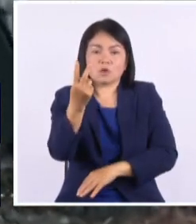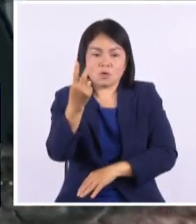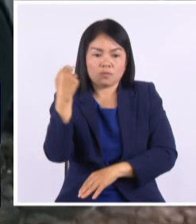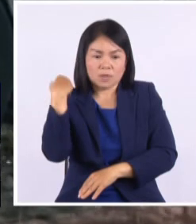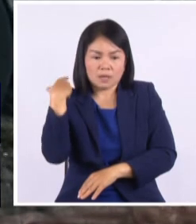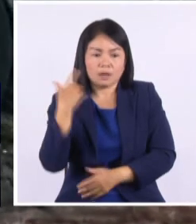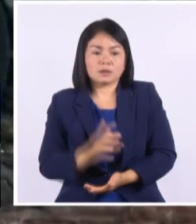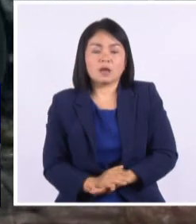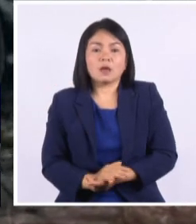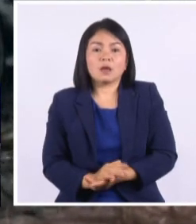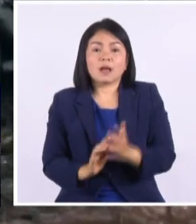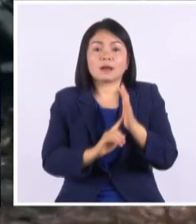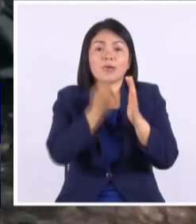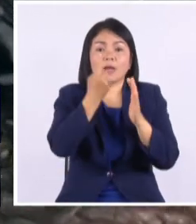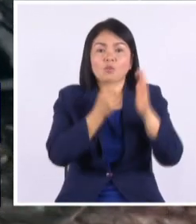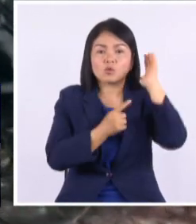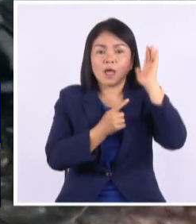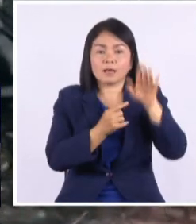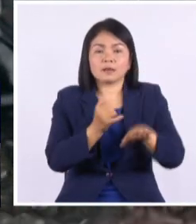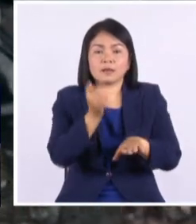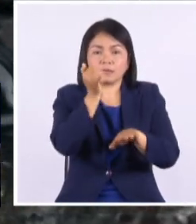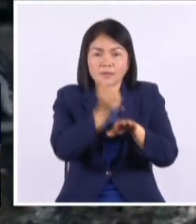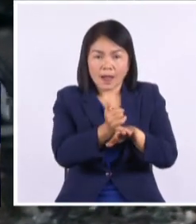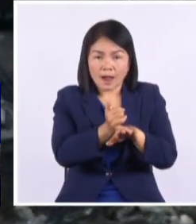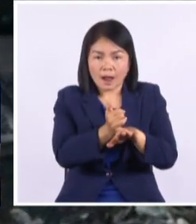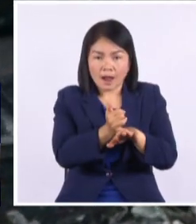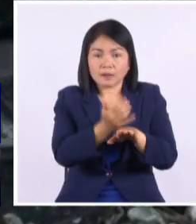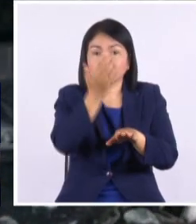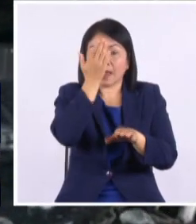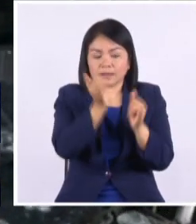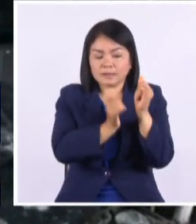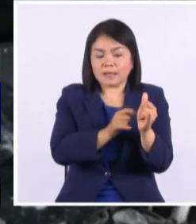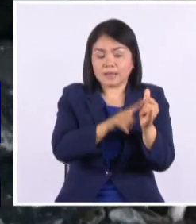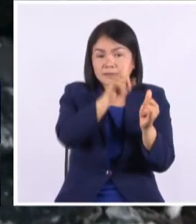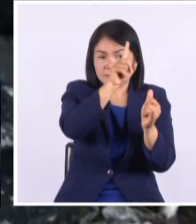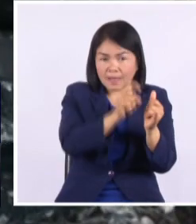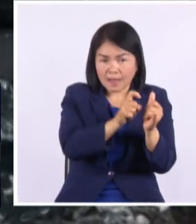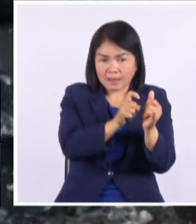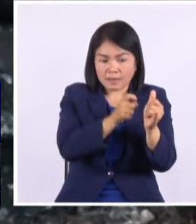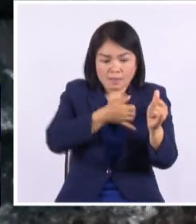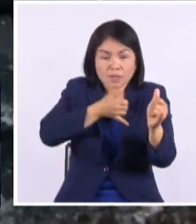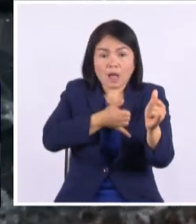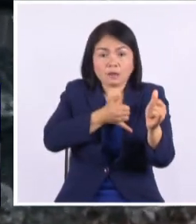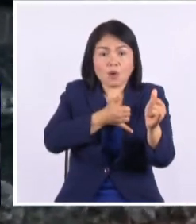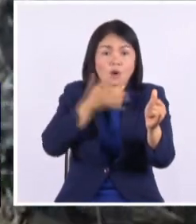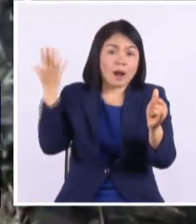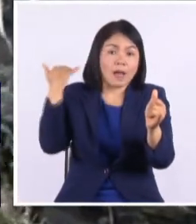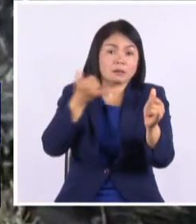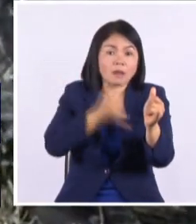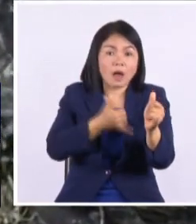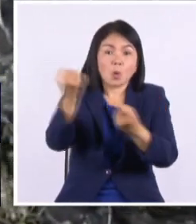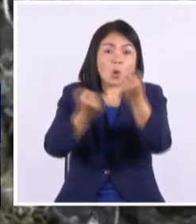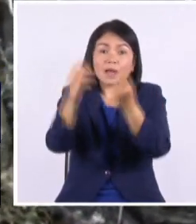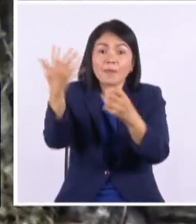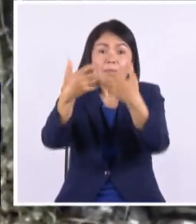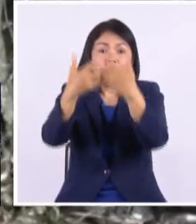ซึ่งร่างผู้โดยสารได้ได้นะครับพบว่านั่งอยู่บนเบาะหน้าข้างคนขับส่วนอีกรายนั่งอยู่เบาะหลังนะครับจะเห็นว่ารถของเจด้า